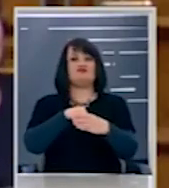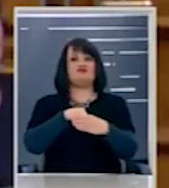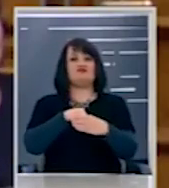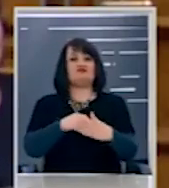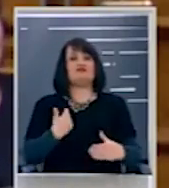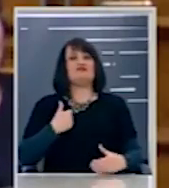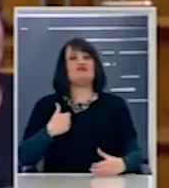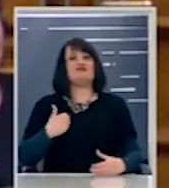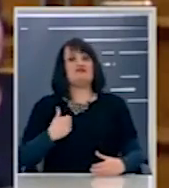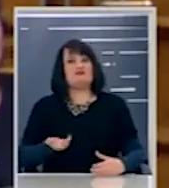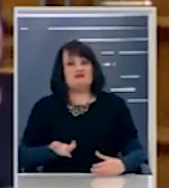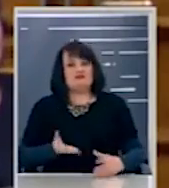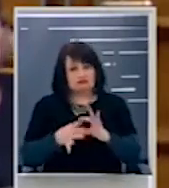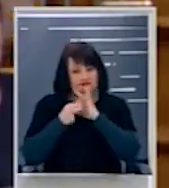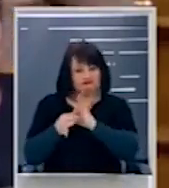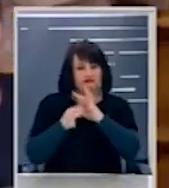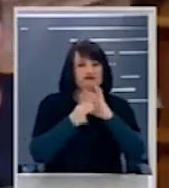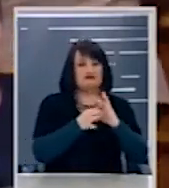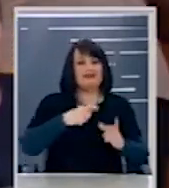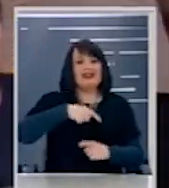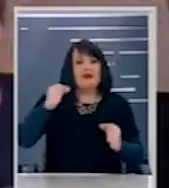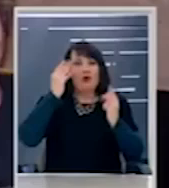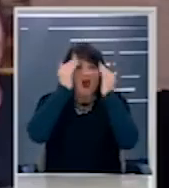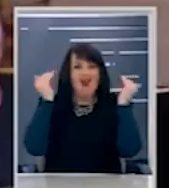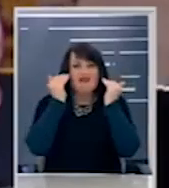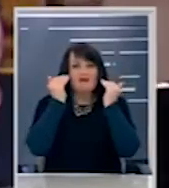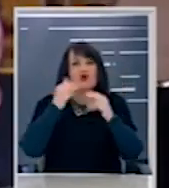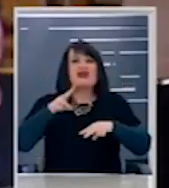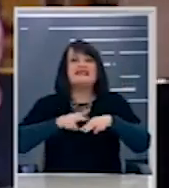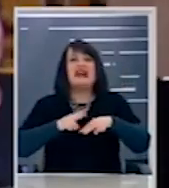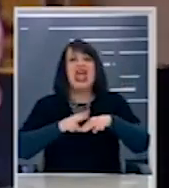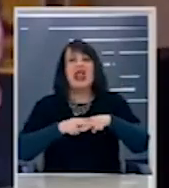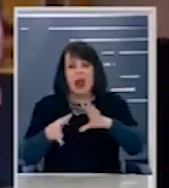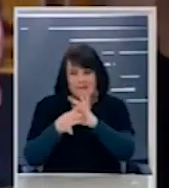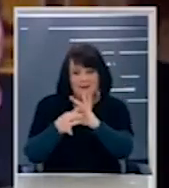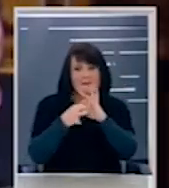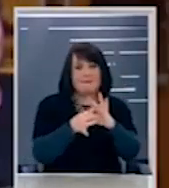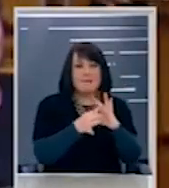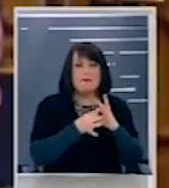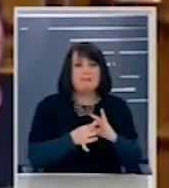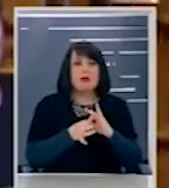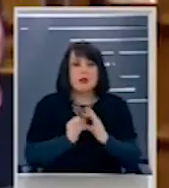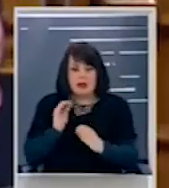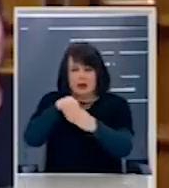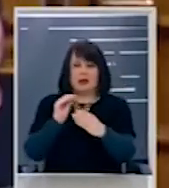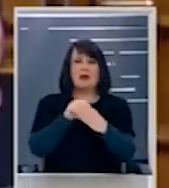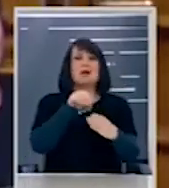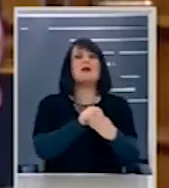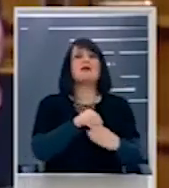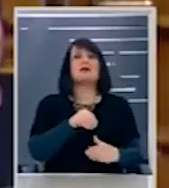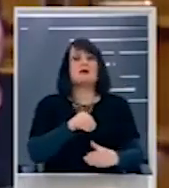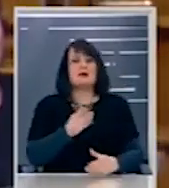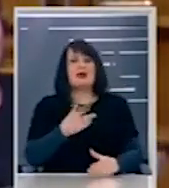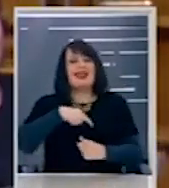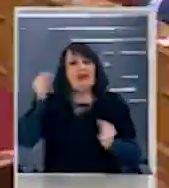μας συνεργασίες με Κύπρο, Αίγυπτο και Ισραήλ, με την παρεμβατικότητά μας και